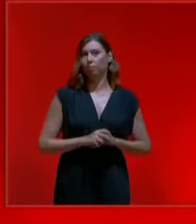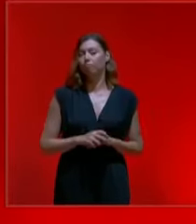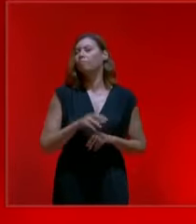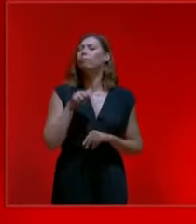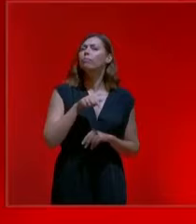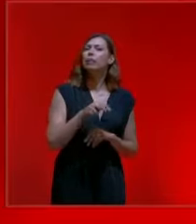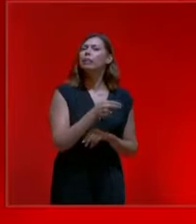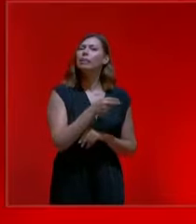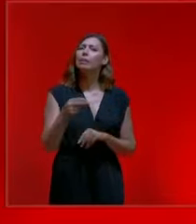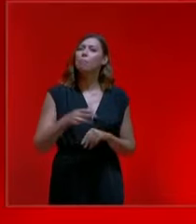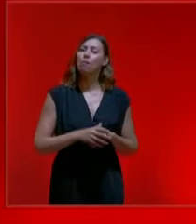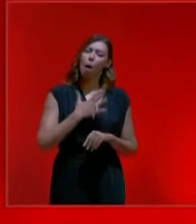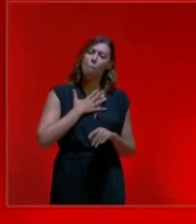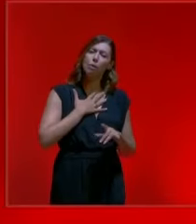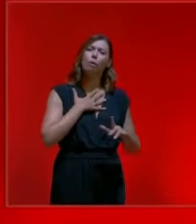μας πορείας ετών